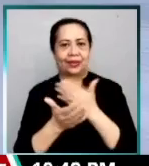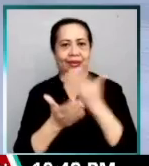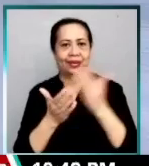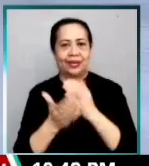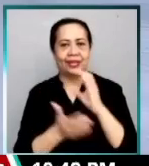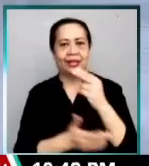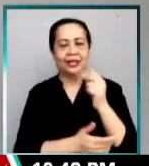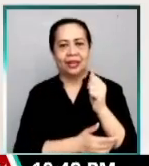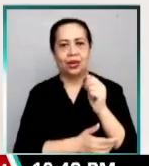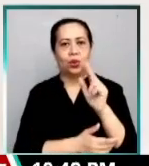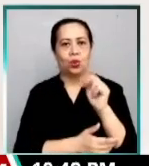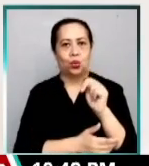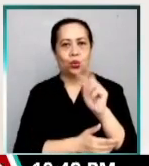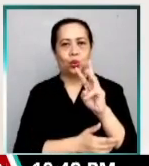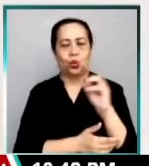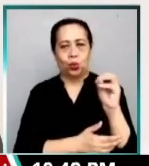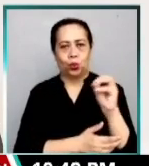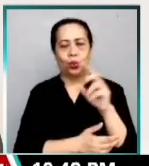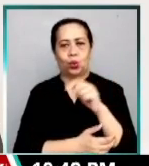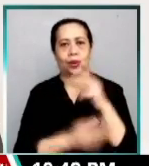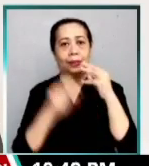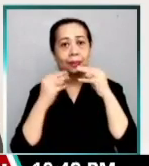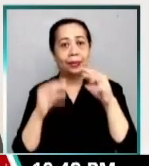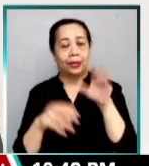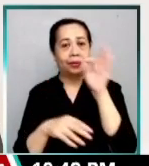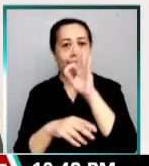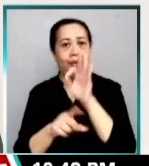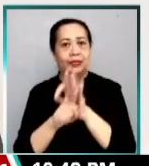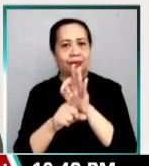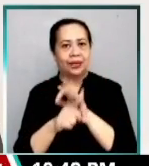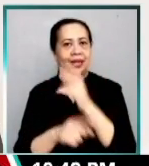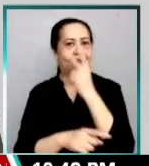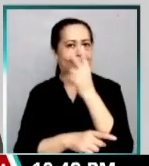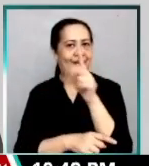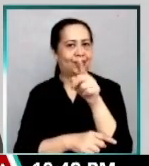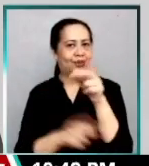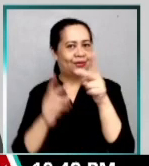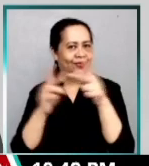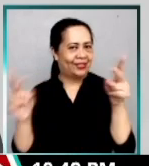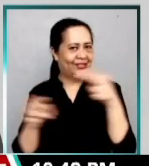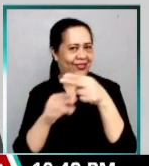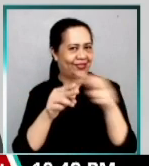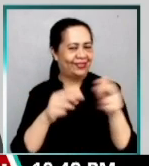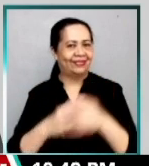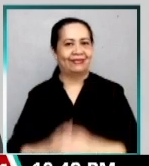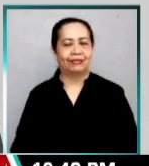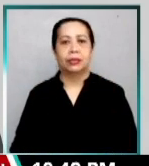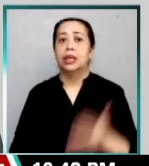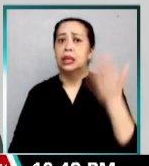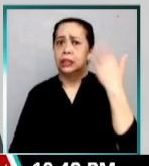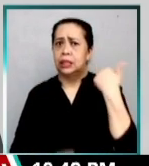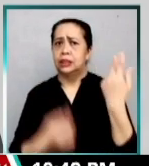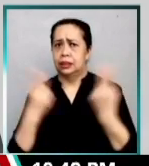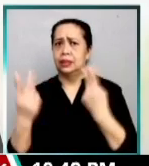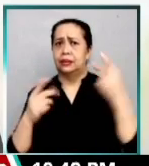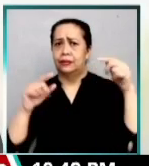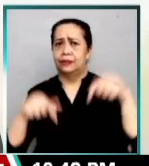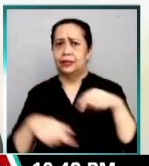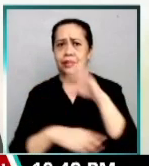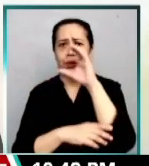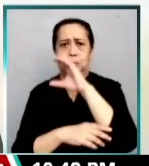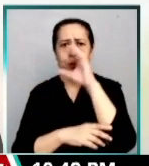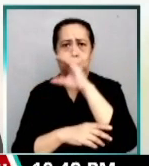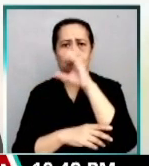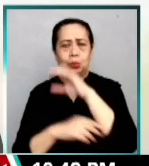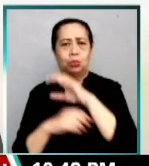Eun-woo. Mensahe niya sa Pinoy fans, "I'll be seeing you very soon." Dati na raw nakabisita sa Cebu si Eun-woo